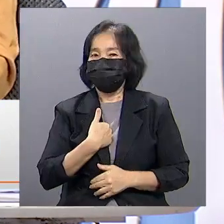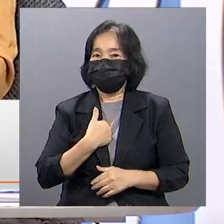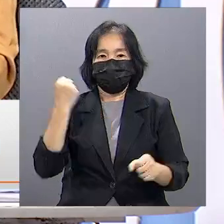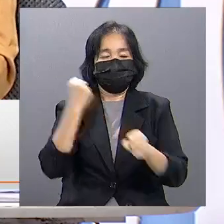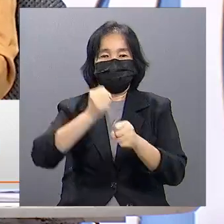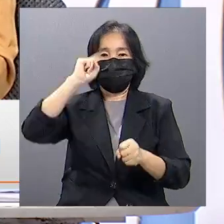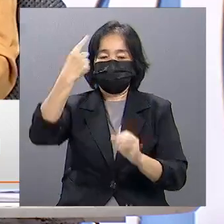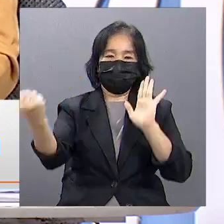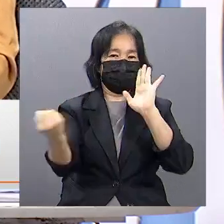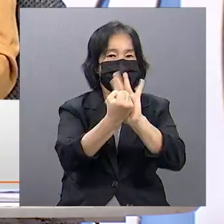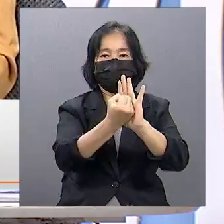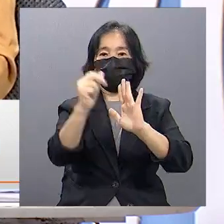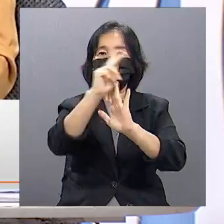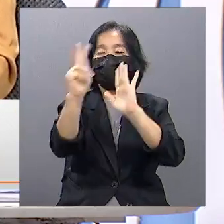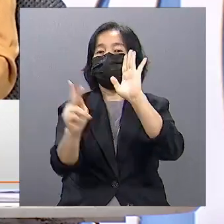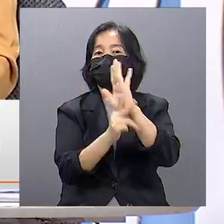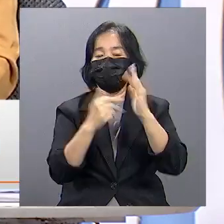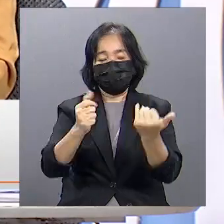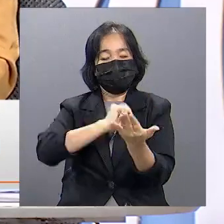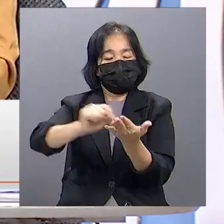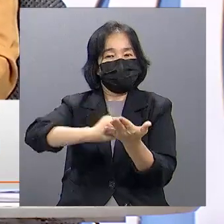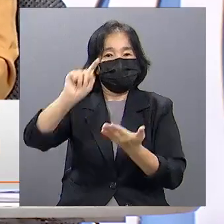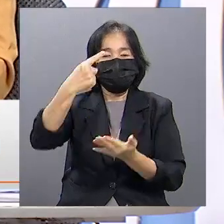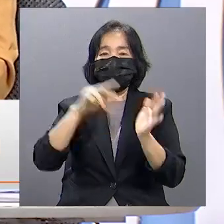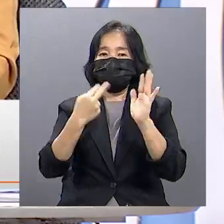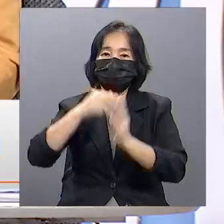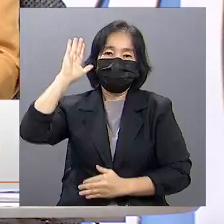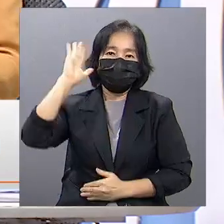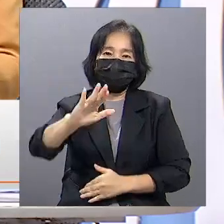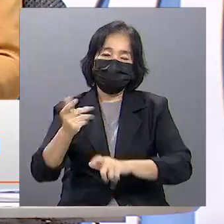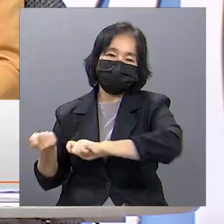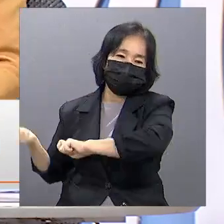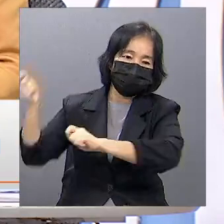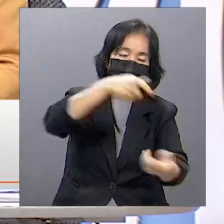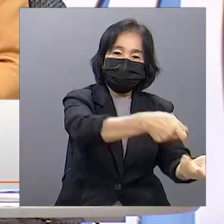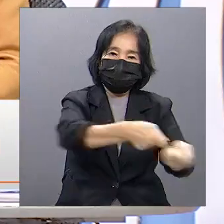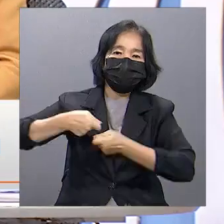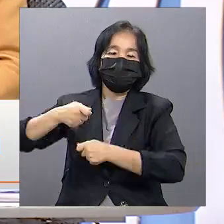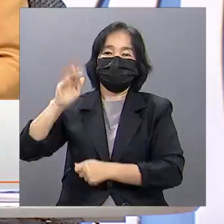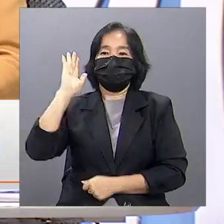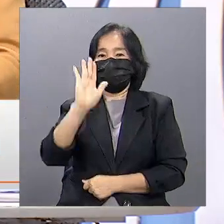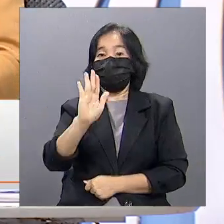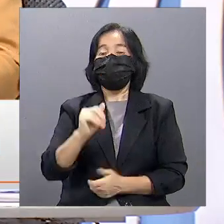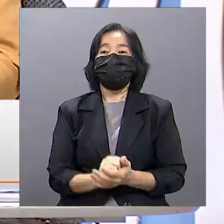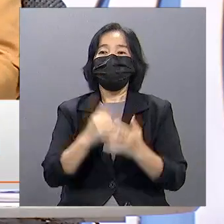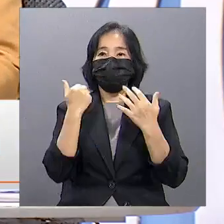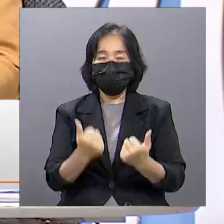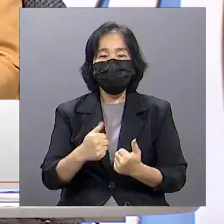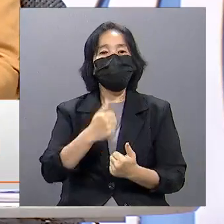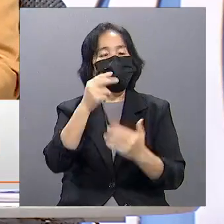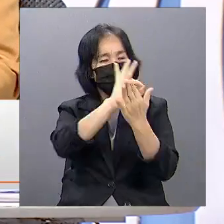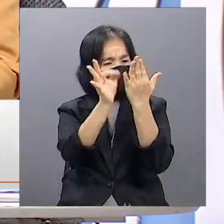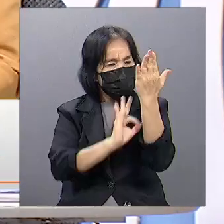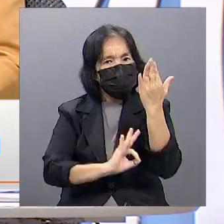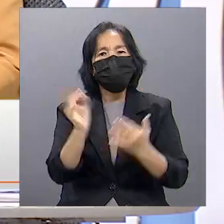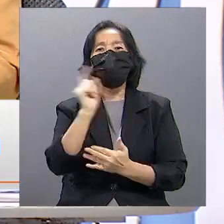ค่ะและอยู่ระหว่างการดำเนินการด้วยนะคะเพื่อประกาศเป็นสัตว์คุ้มครองซึ่งรายละเอียดตรงนี้นะคะจะน่าสนใจอย่างไรเดี๋ยวเราไปฟังกันจาก